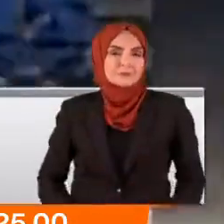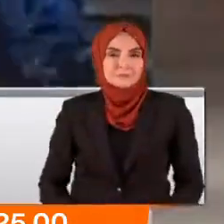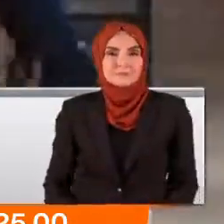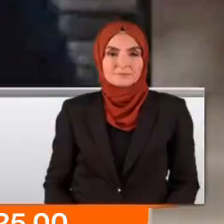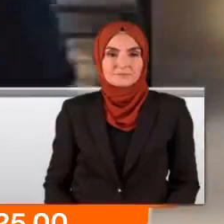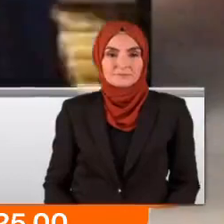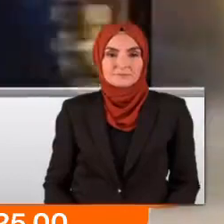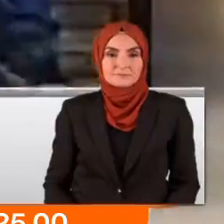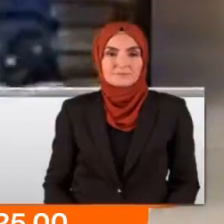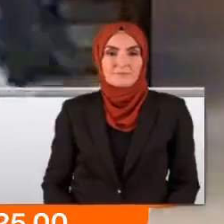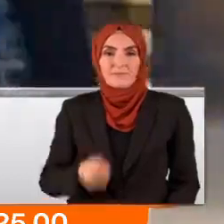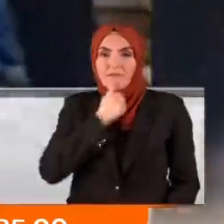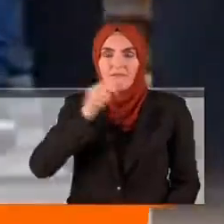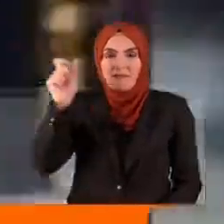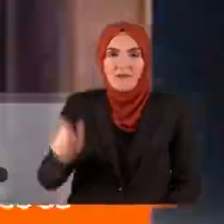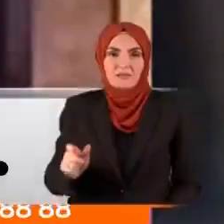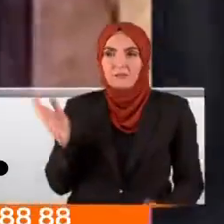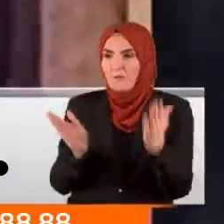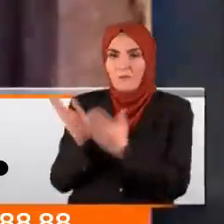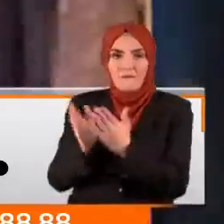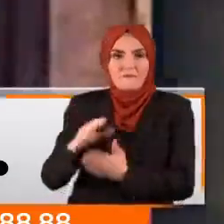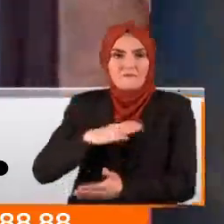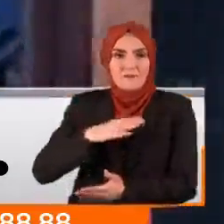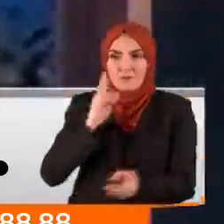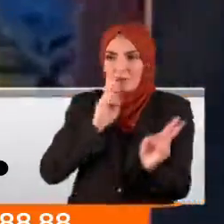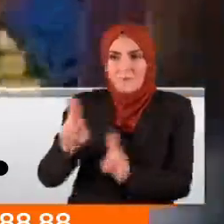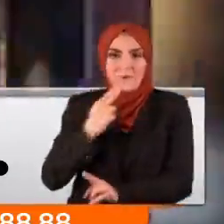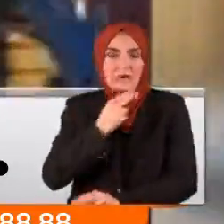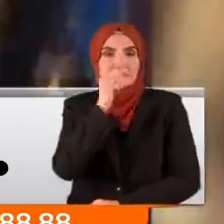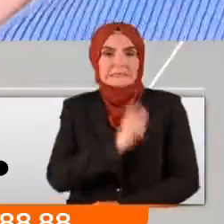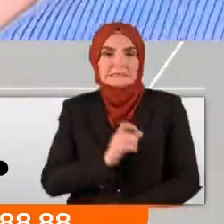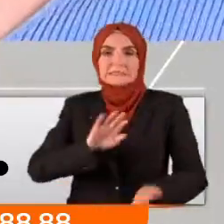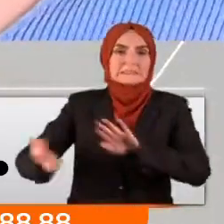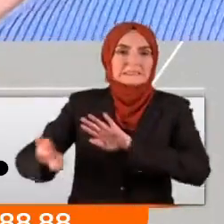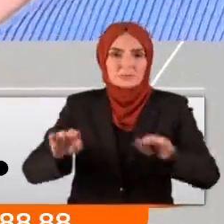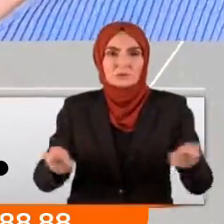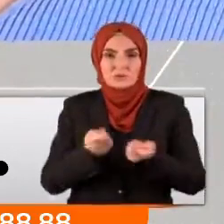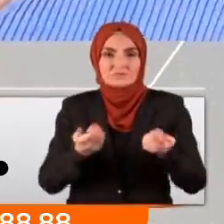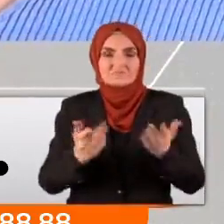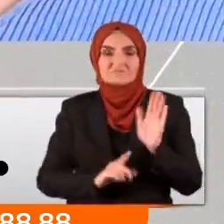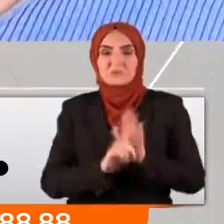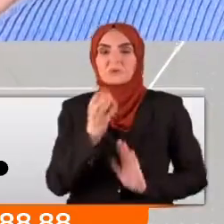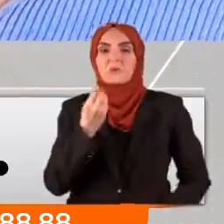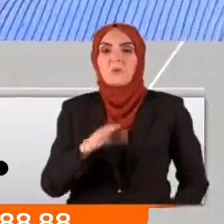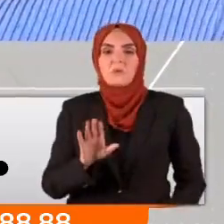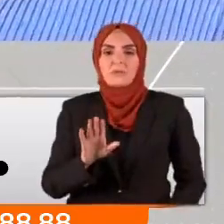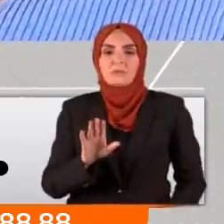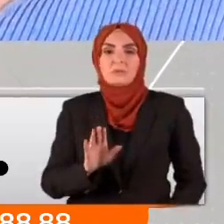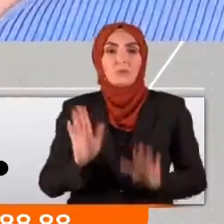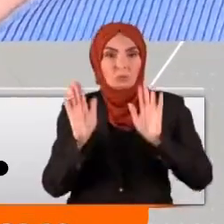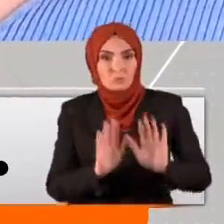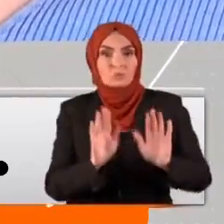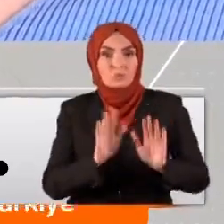Eşinin acımasızca darp edildiğini gören kadınsa araya girmek istedi ancak başaramadı. Hani durdurmaya çalışanlara da şey dediler, işte